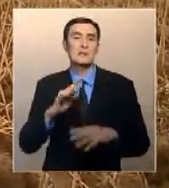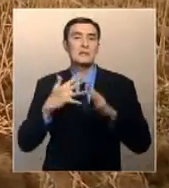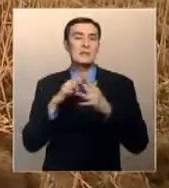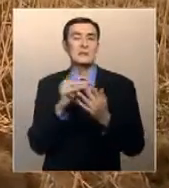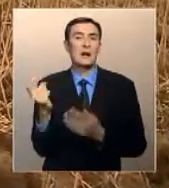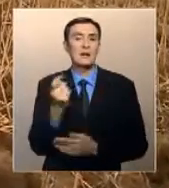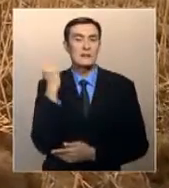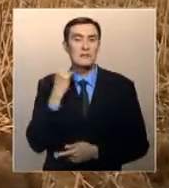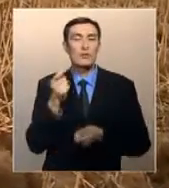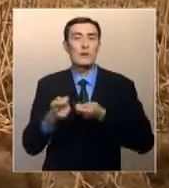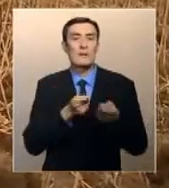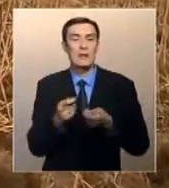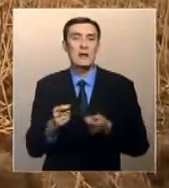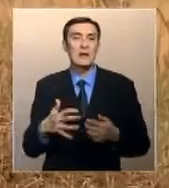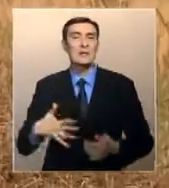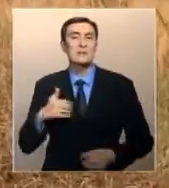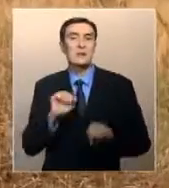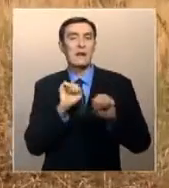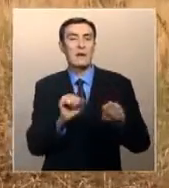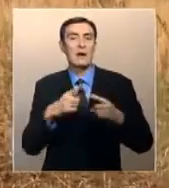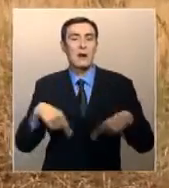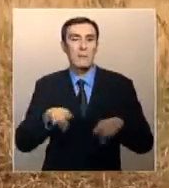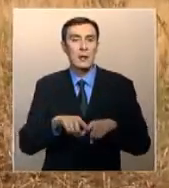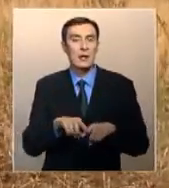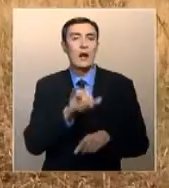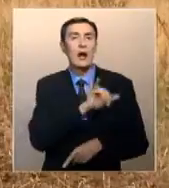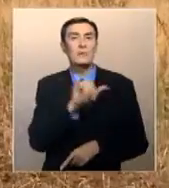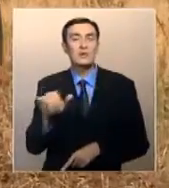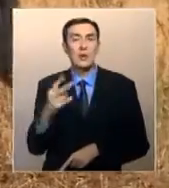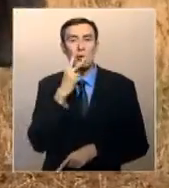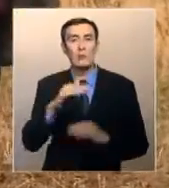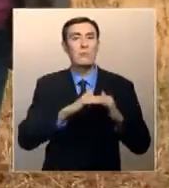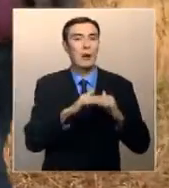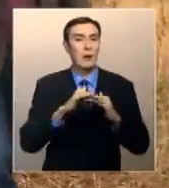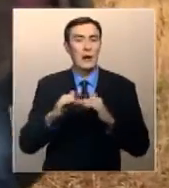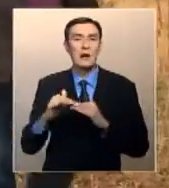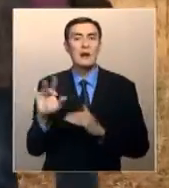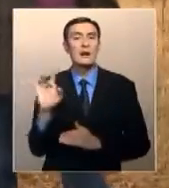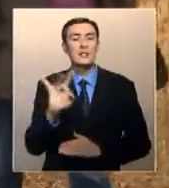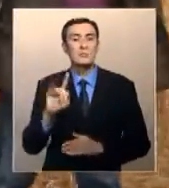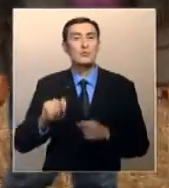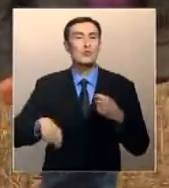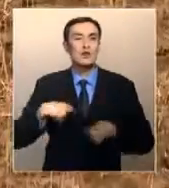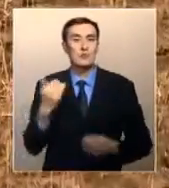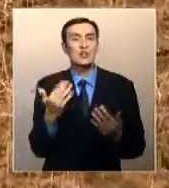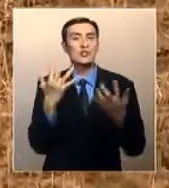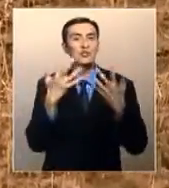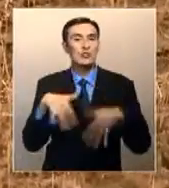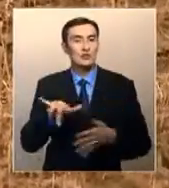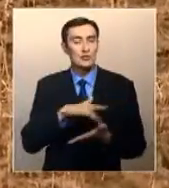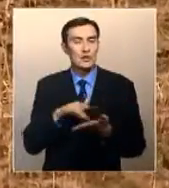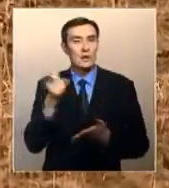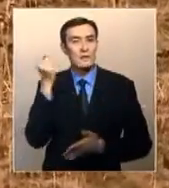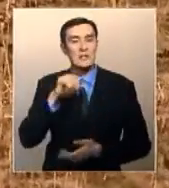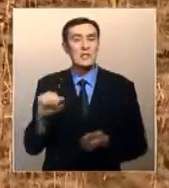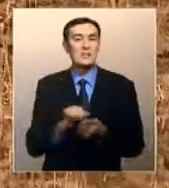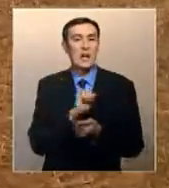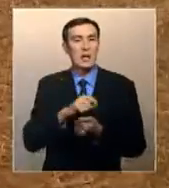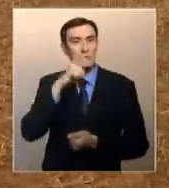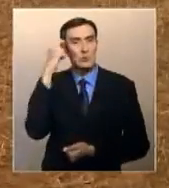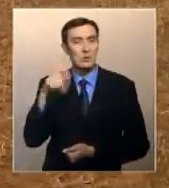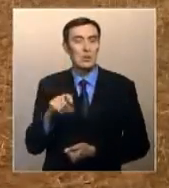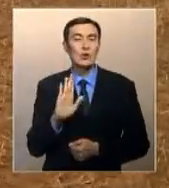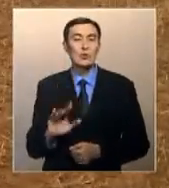специалистов сельскохозяйственного управления и страховых компаний, объезжает поля. Размеры ущерба еще подсчитываются, и, как выяснилось, от